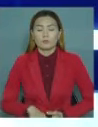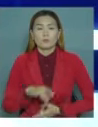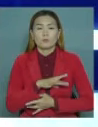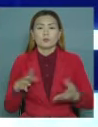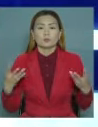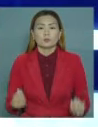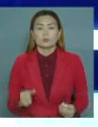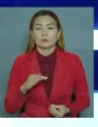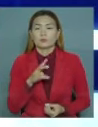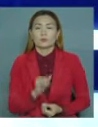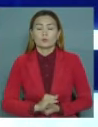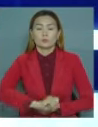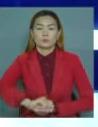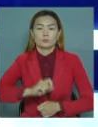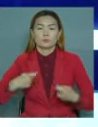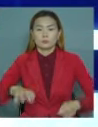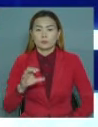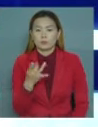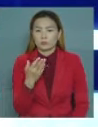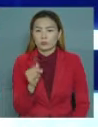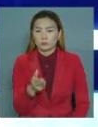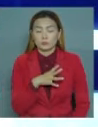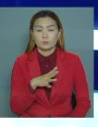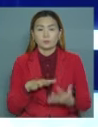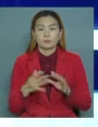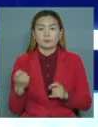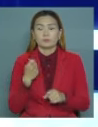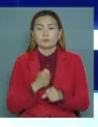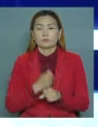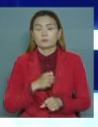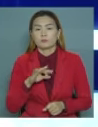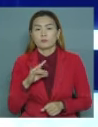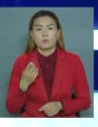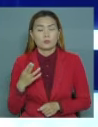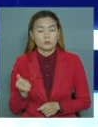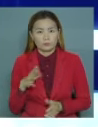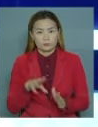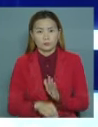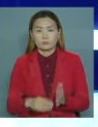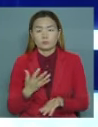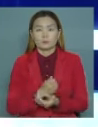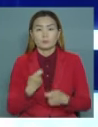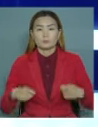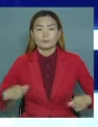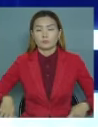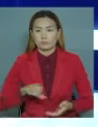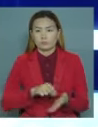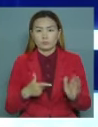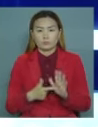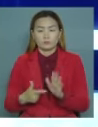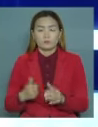Праздничные дни в Атрау на коммунальном рынке Сарай-Шех прошла сельскохозяйственная ярмарка. На ней свою продукцию представили